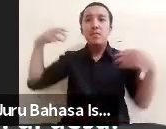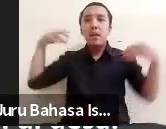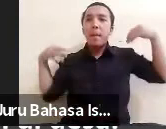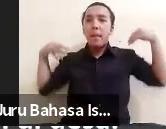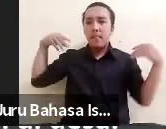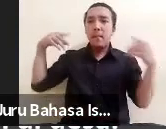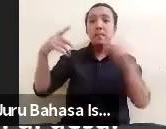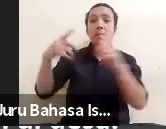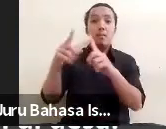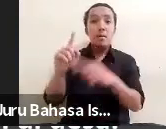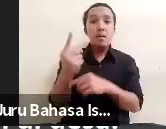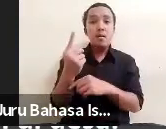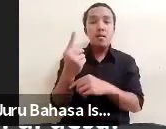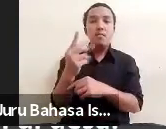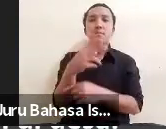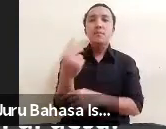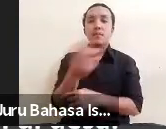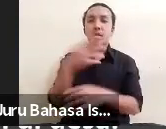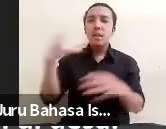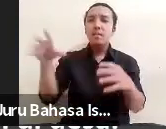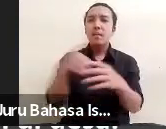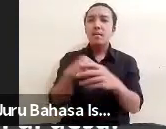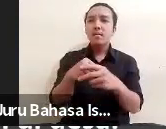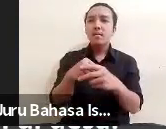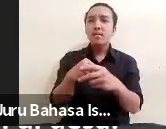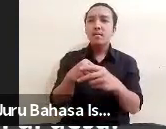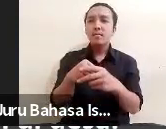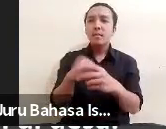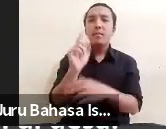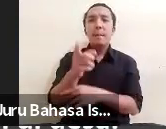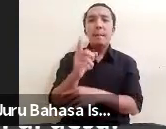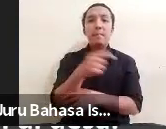pertama kita libatkan karena mereka akan menjadi